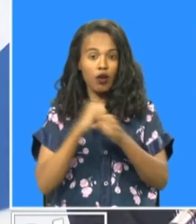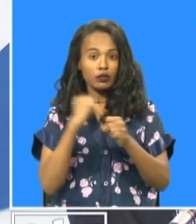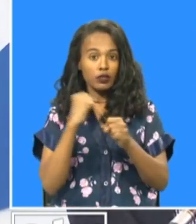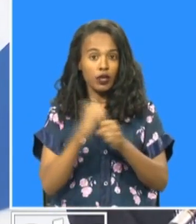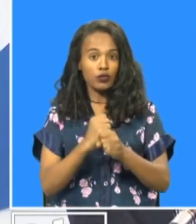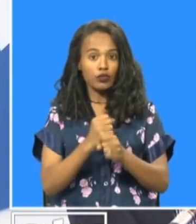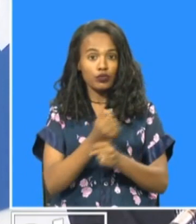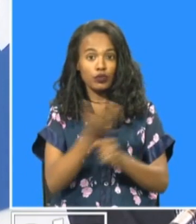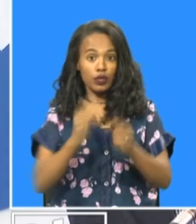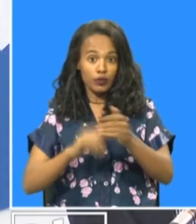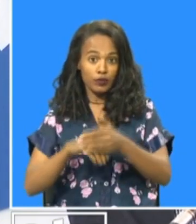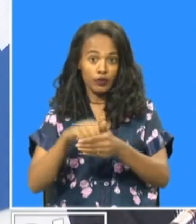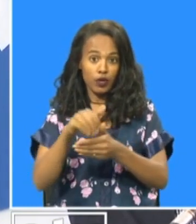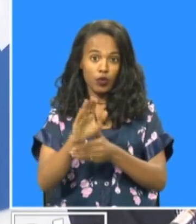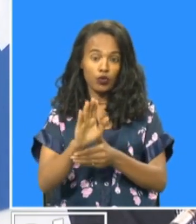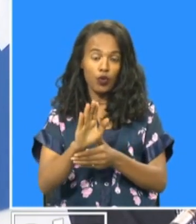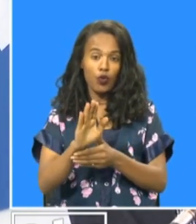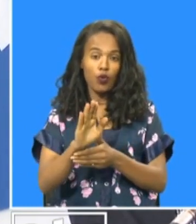ያው የምናወጣው